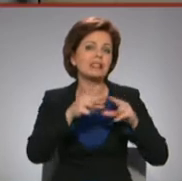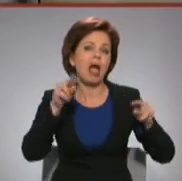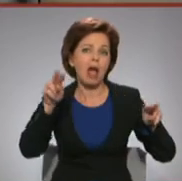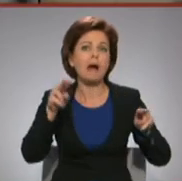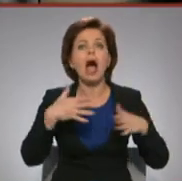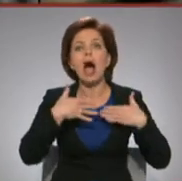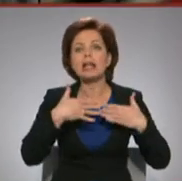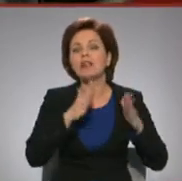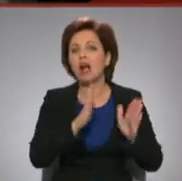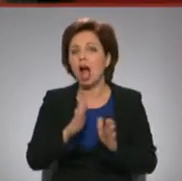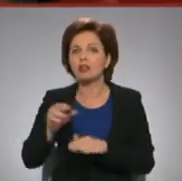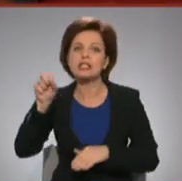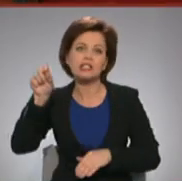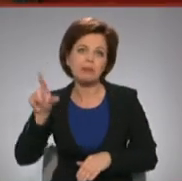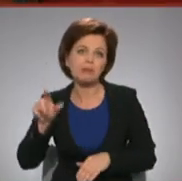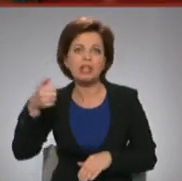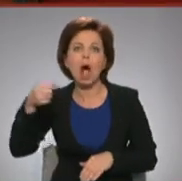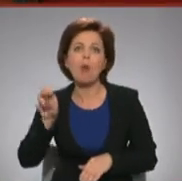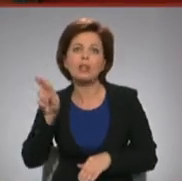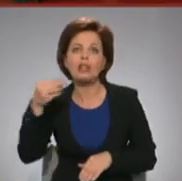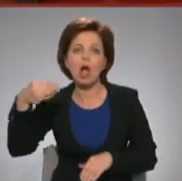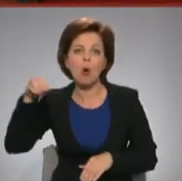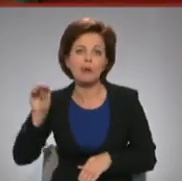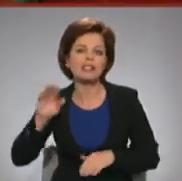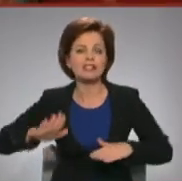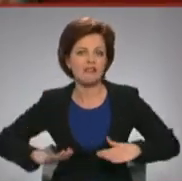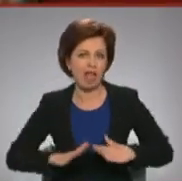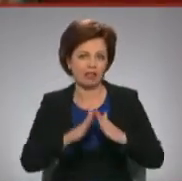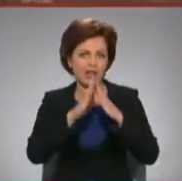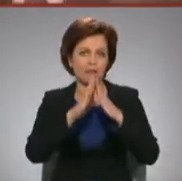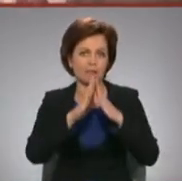gatavojas 17. Gaudāmu svētkiem un turpina Latgales kolēģi.